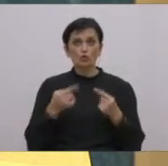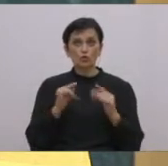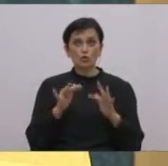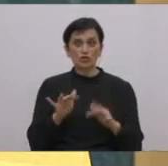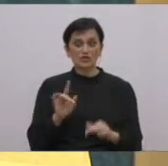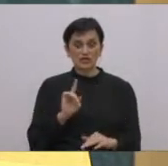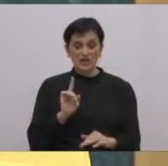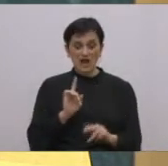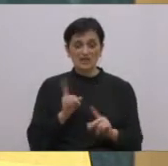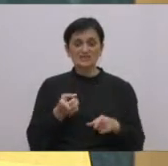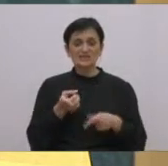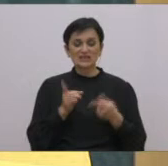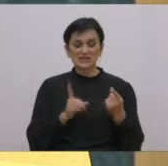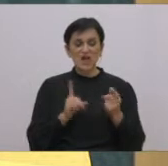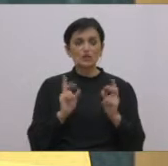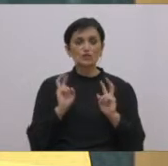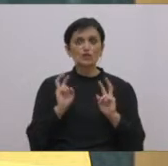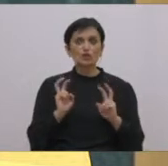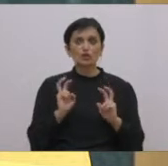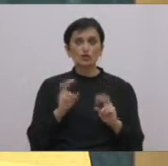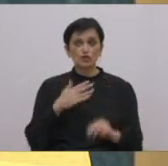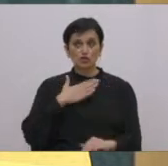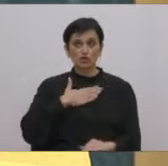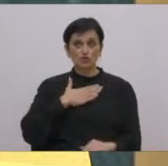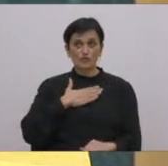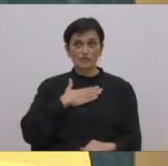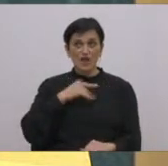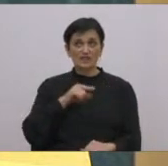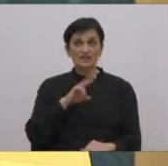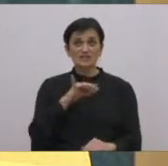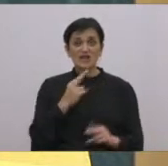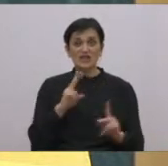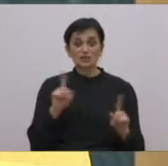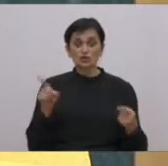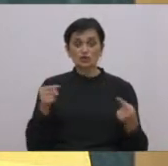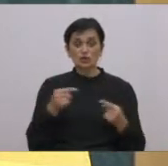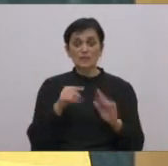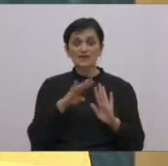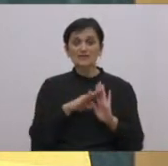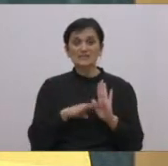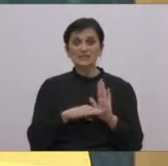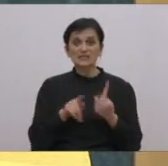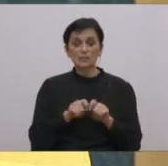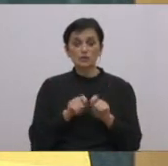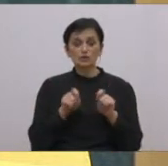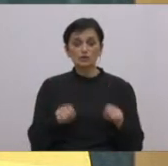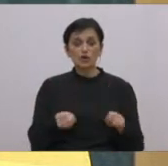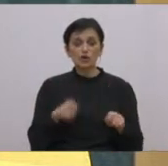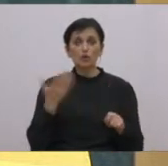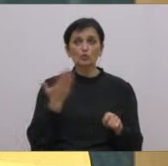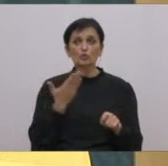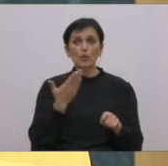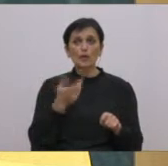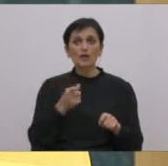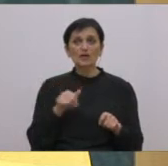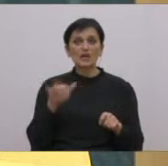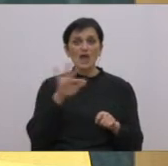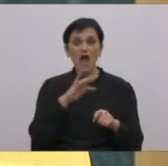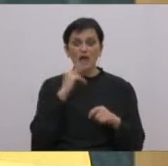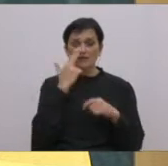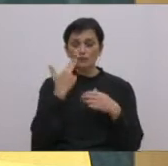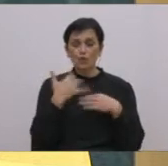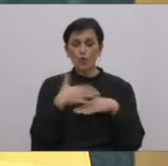რაც რეალურად ნიშნავს ჩვენთანაც NATS-ის შესაბამისი სისტემის ჩამოყალიბებას, რომელიც